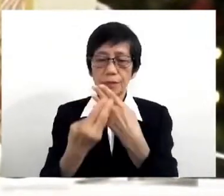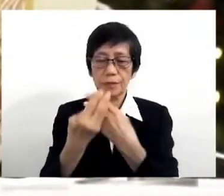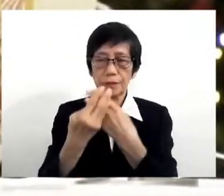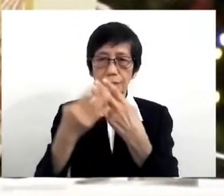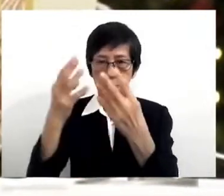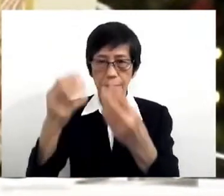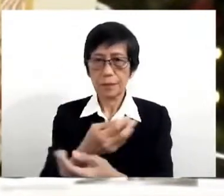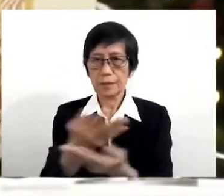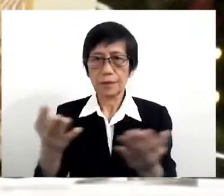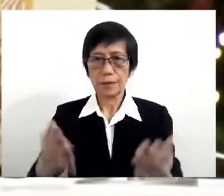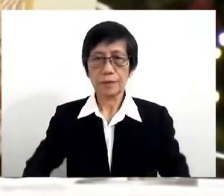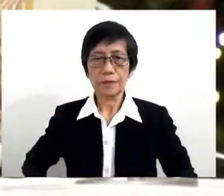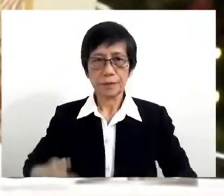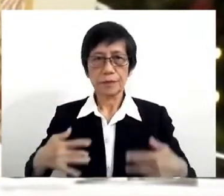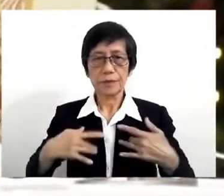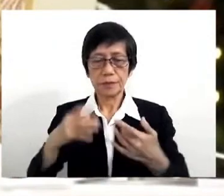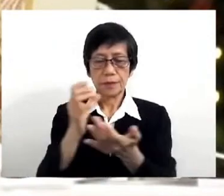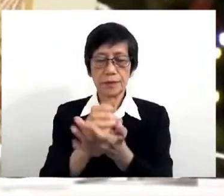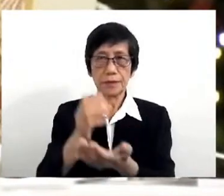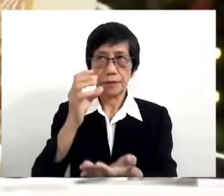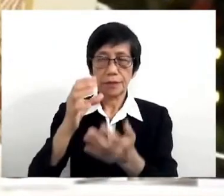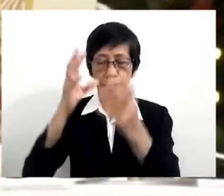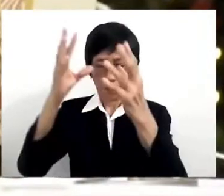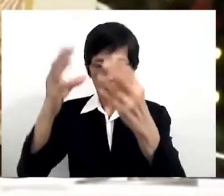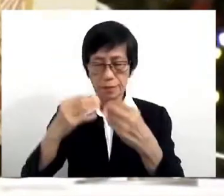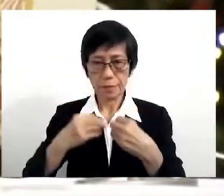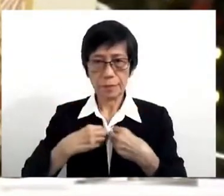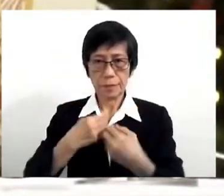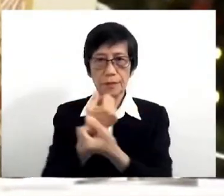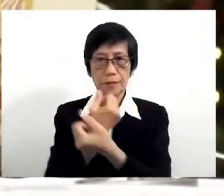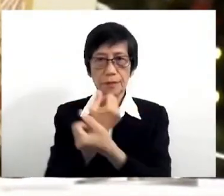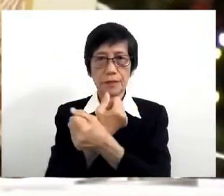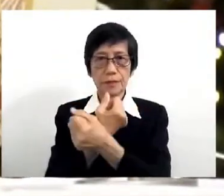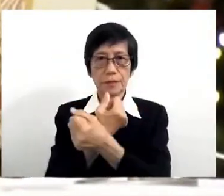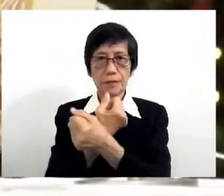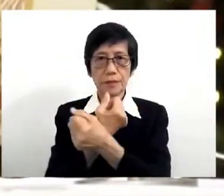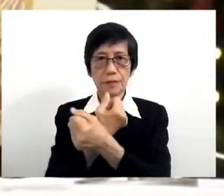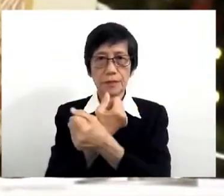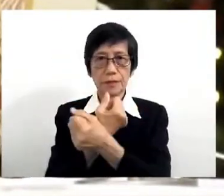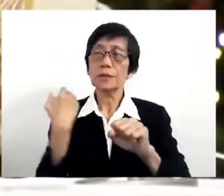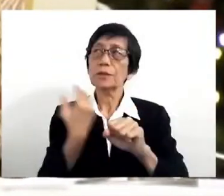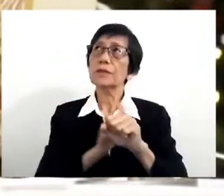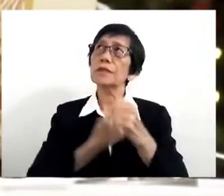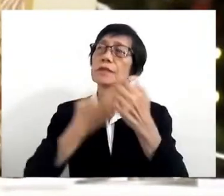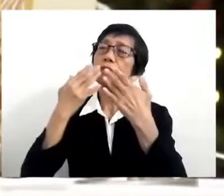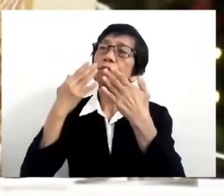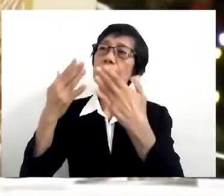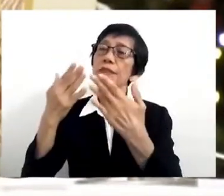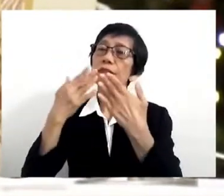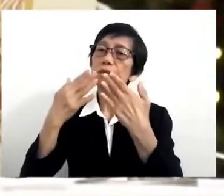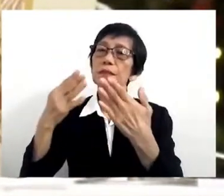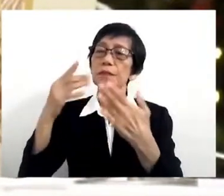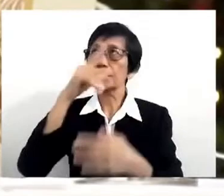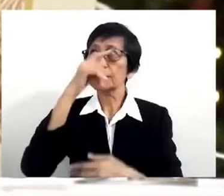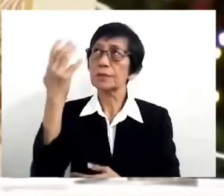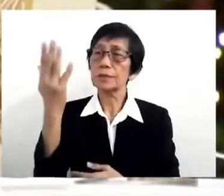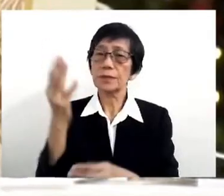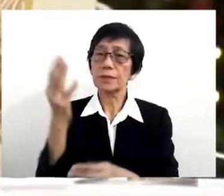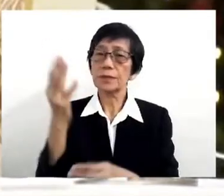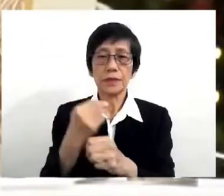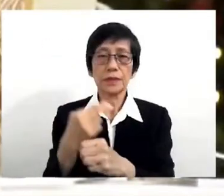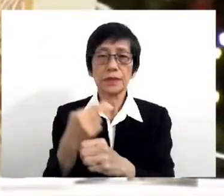ang kalis na nagkakaloob ng kaligtasan. Kami po'y nagpapasalamat dahil kami ay iyong minarapat